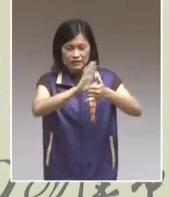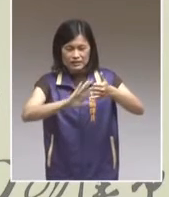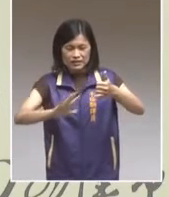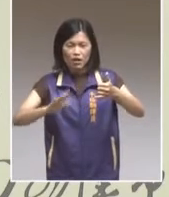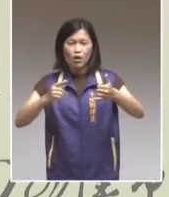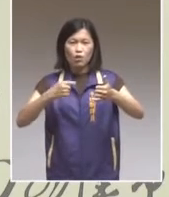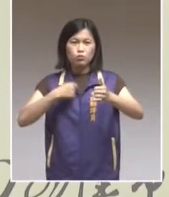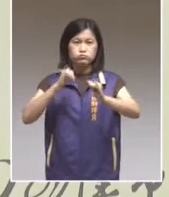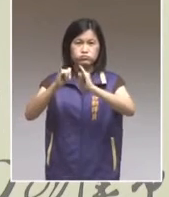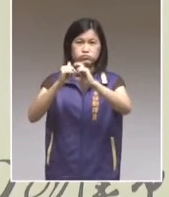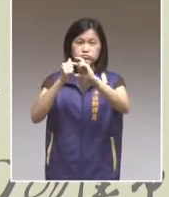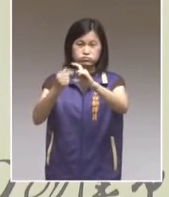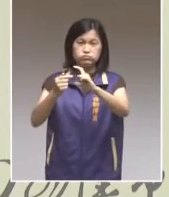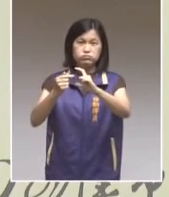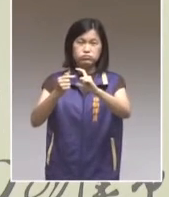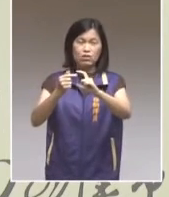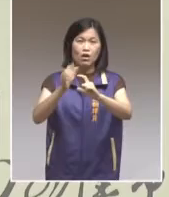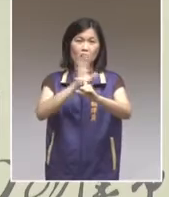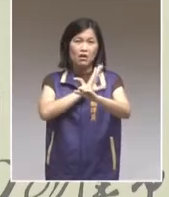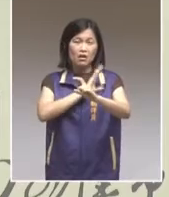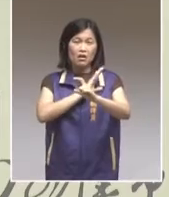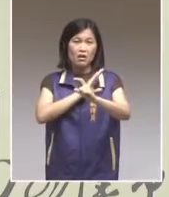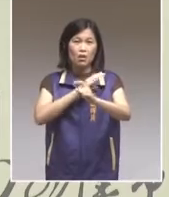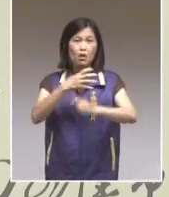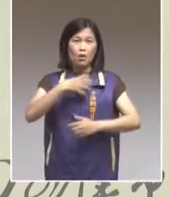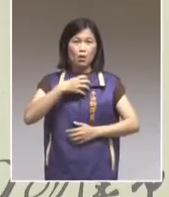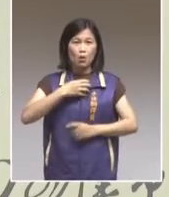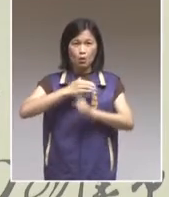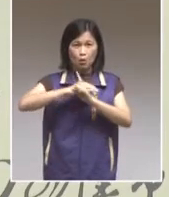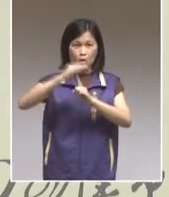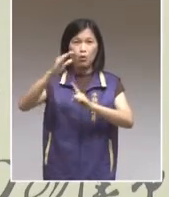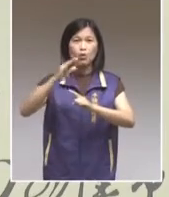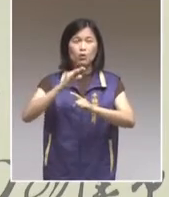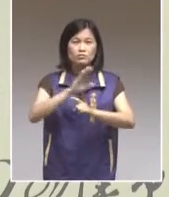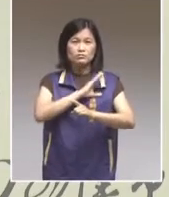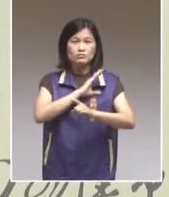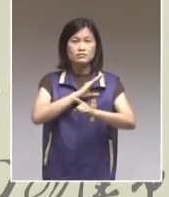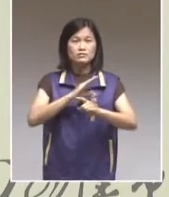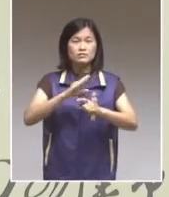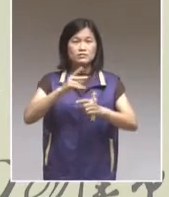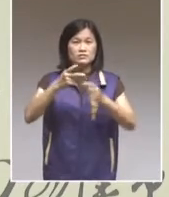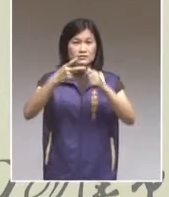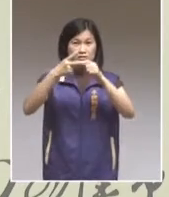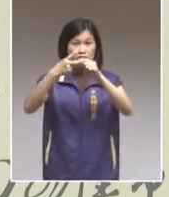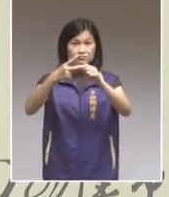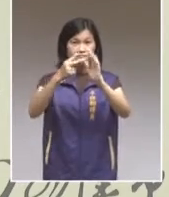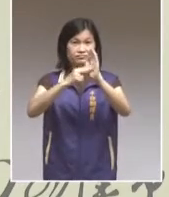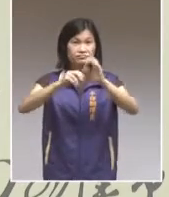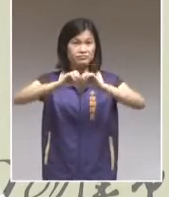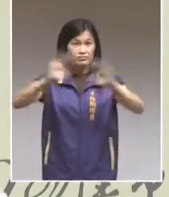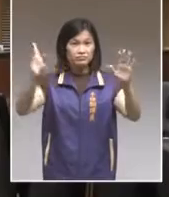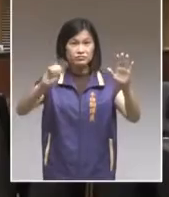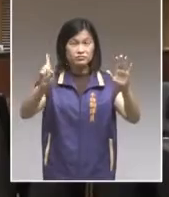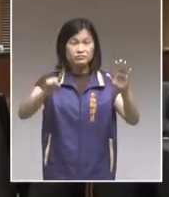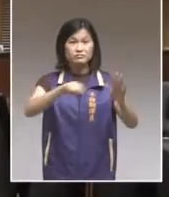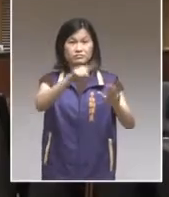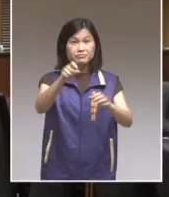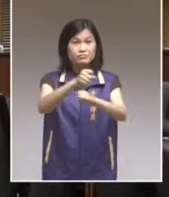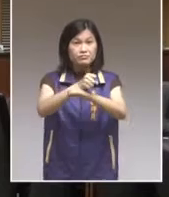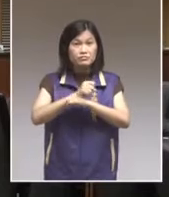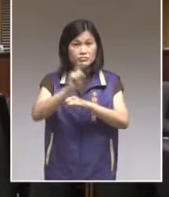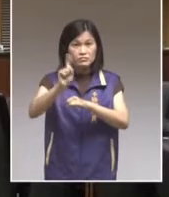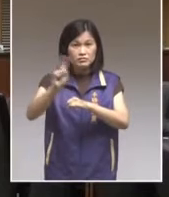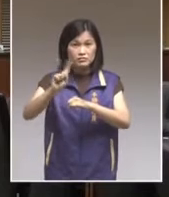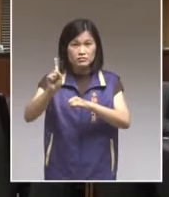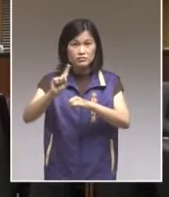面这个风险就会增加。那第二个就是说也要提醒大家注意的，